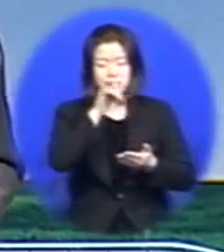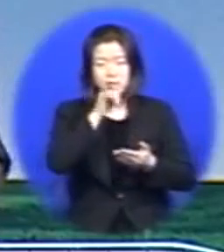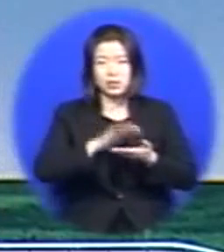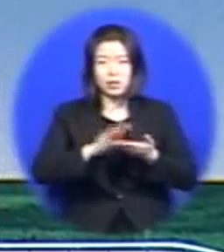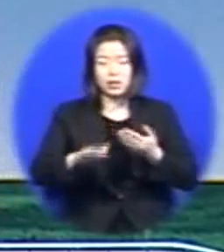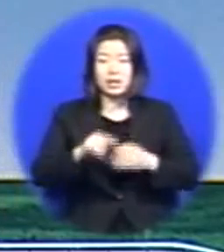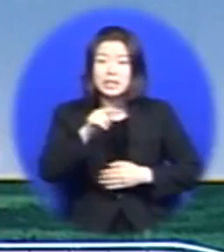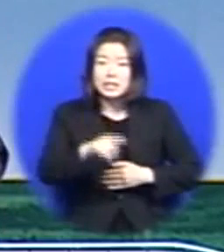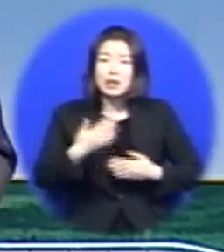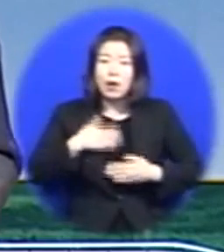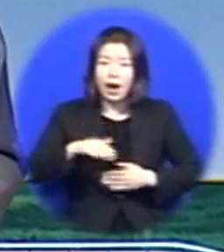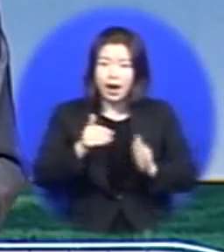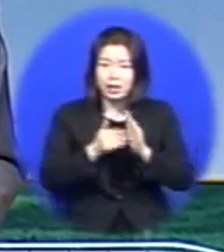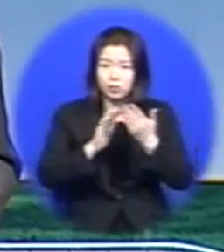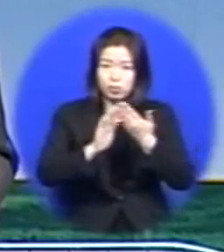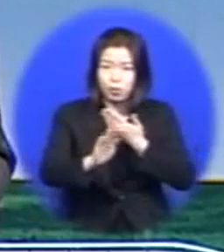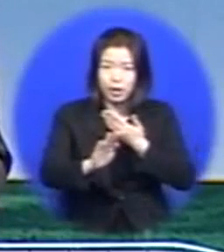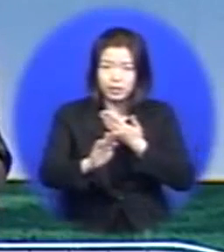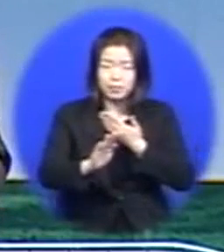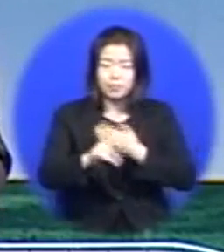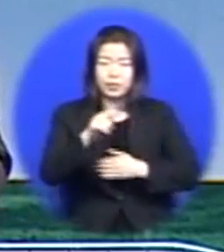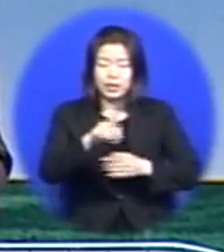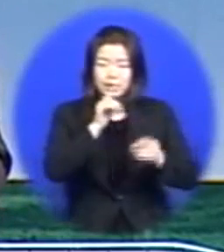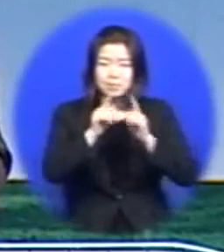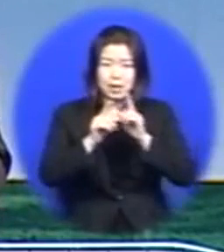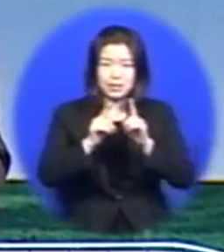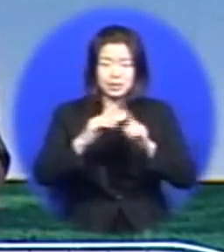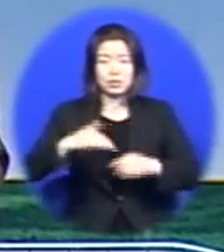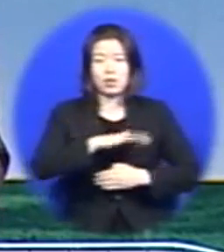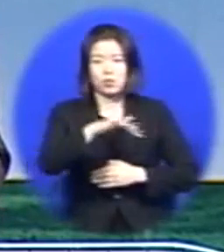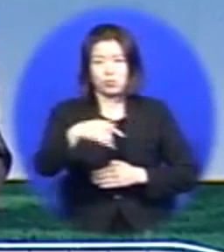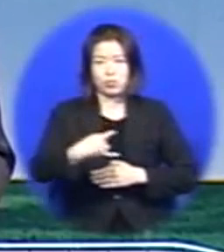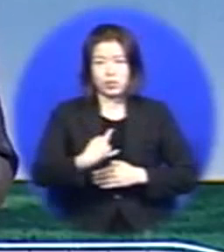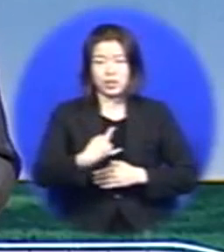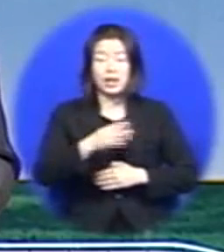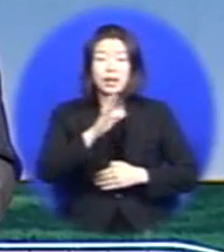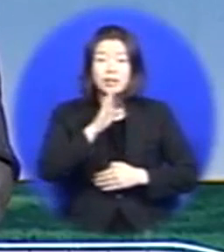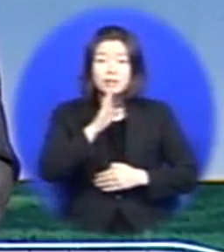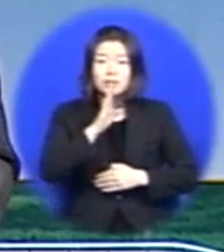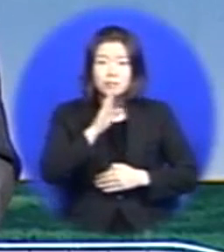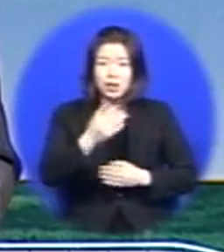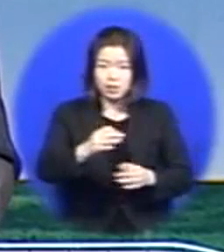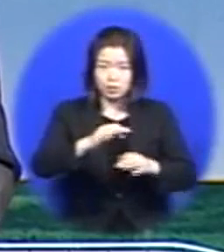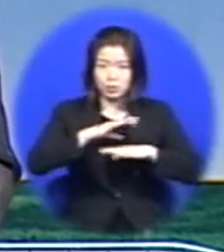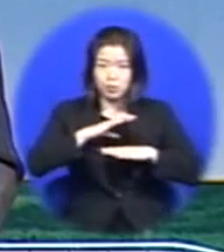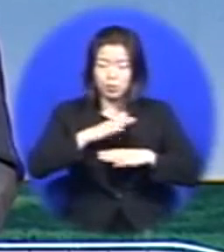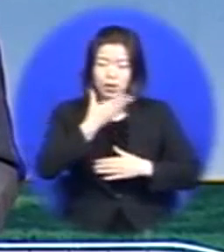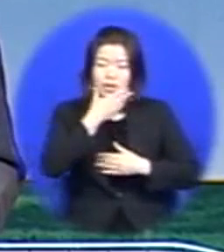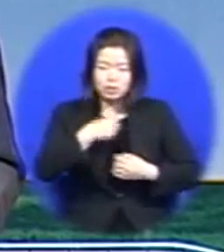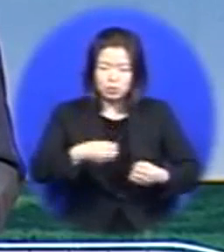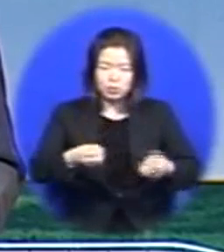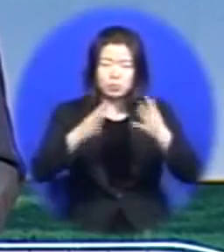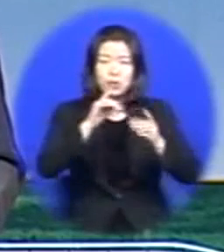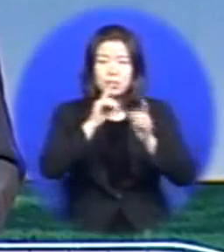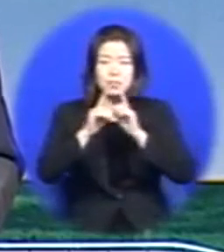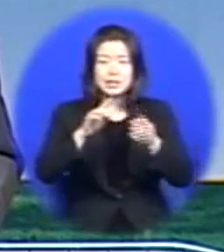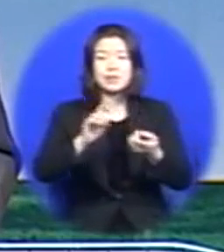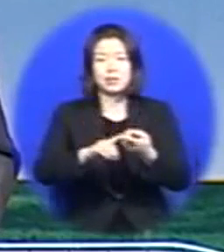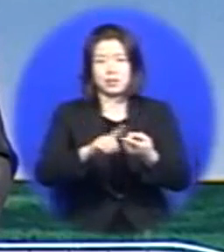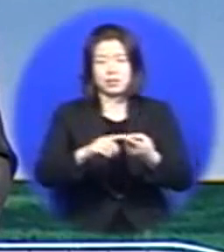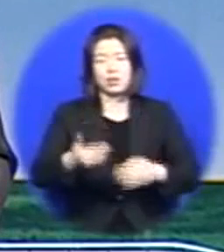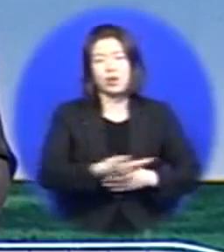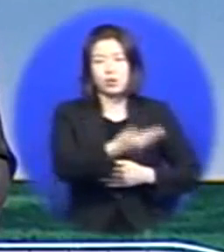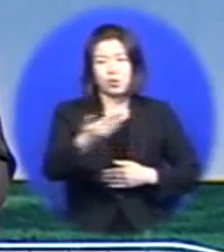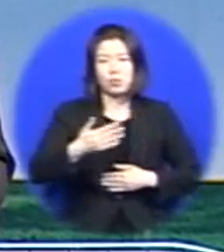이것을 알고 나면 오늘 이 말씀은 우리에게 정말 놀라운 축복의 말씀이라는 사실을